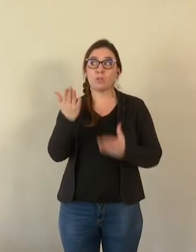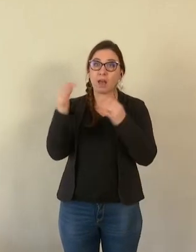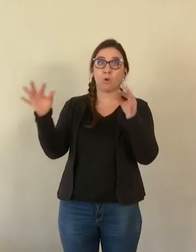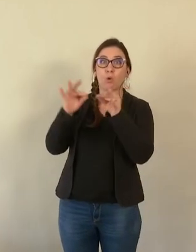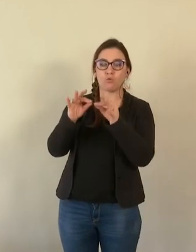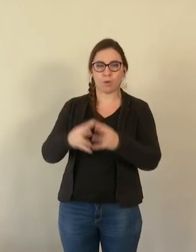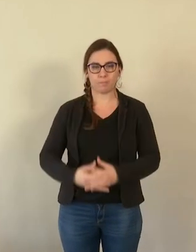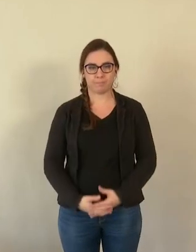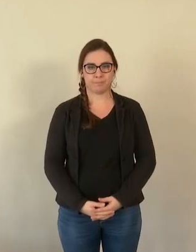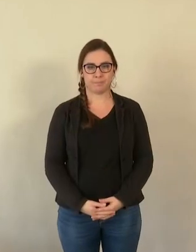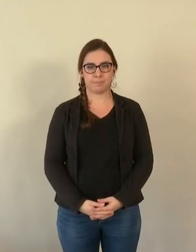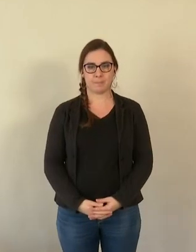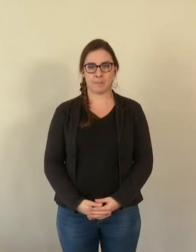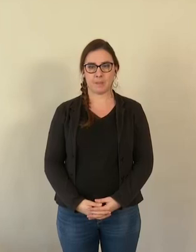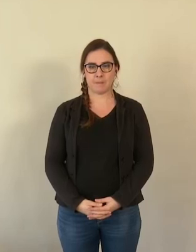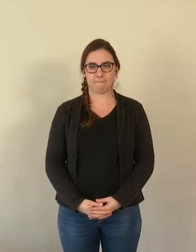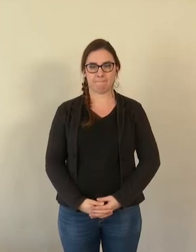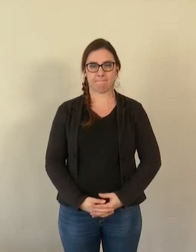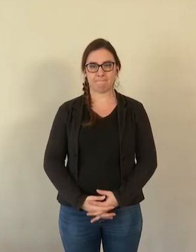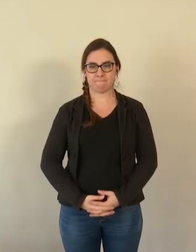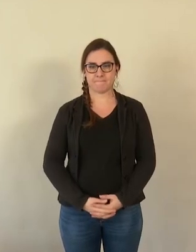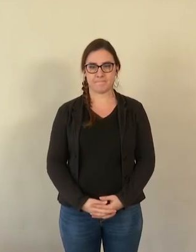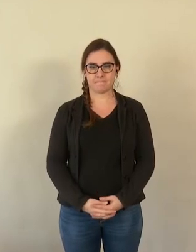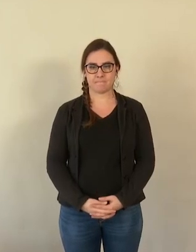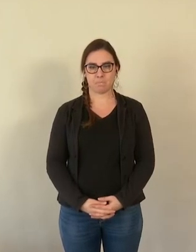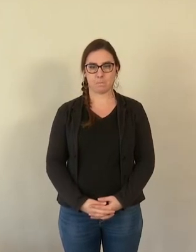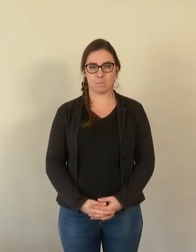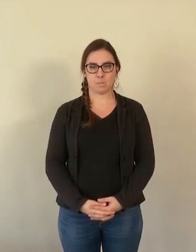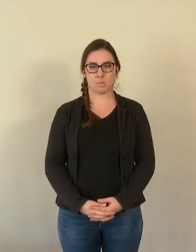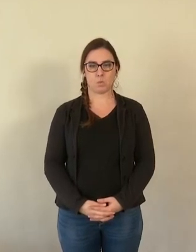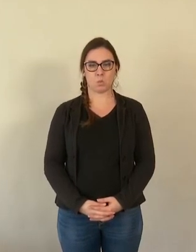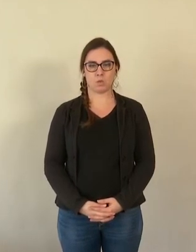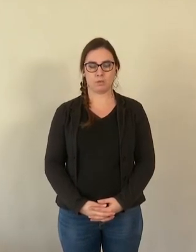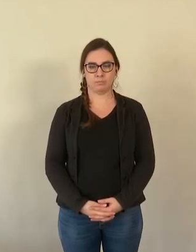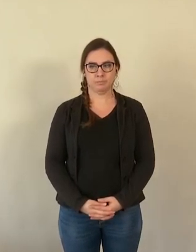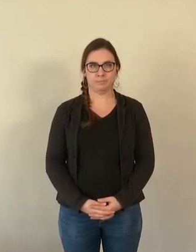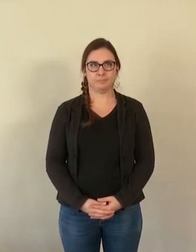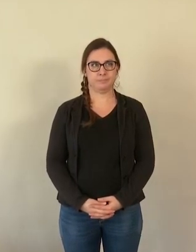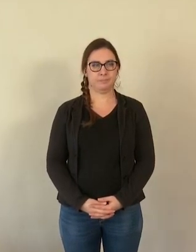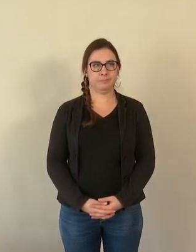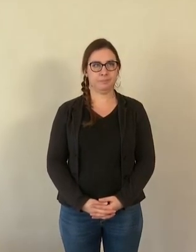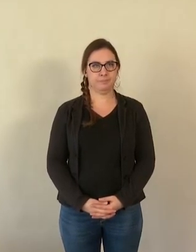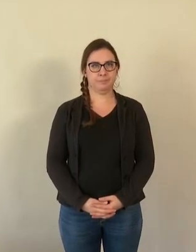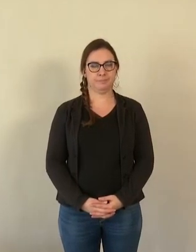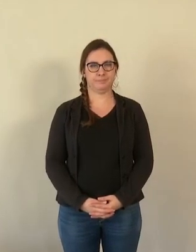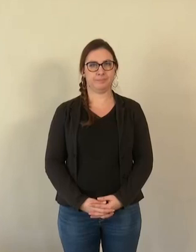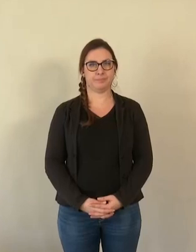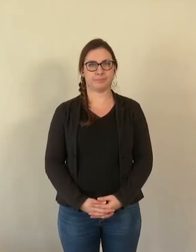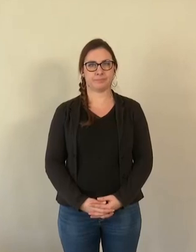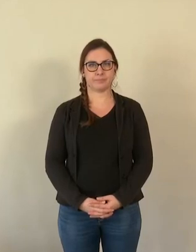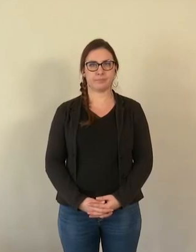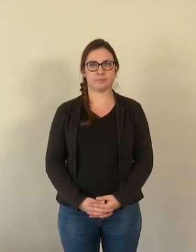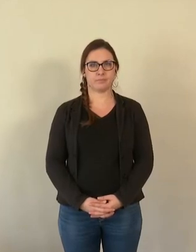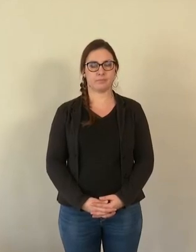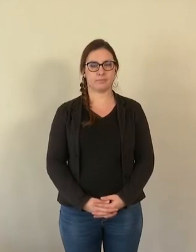almostm Chloé Pantel donne pouvoir à Monsieur Beron prez jusqu'à son arrivée Isabelle pets